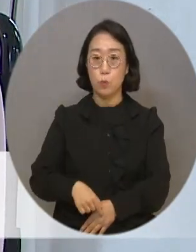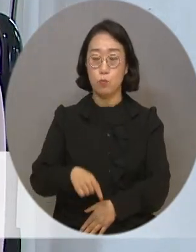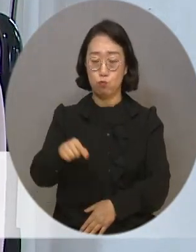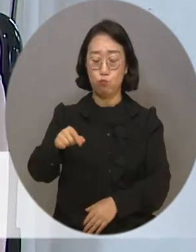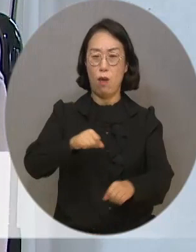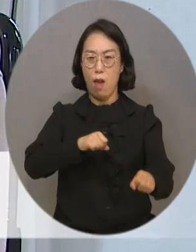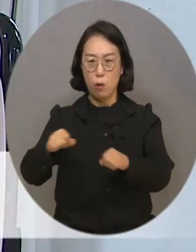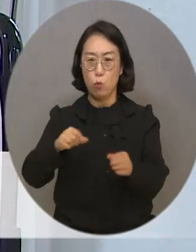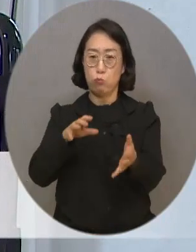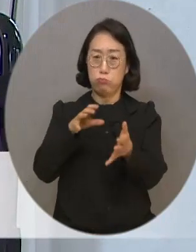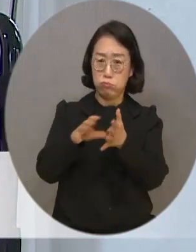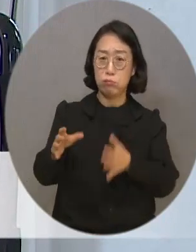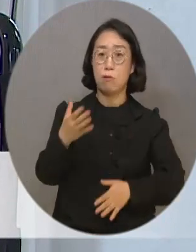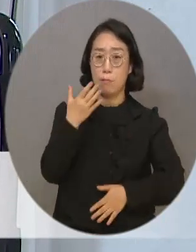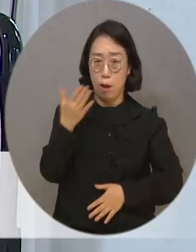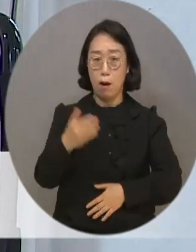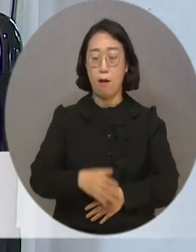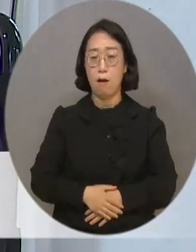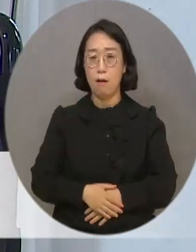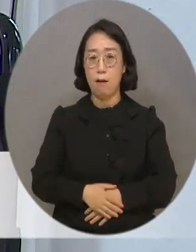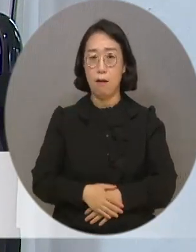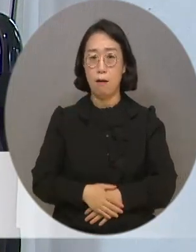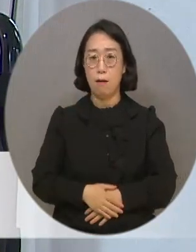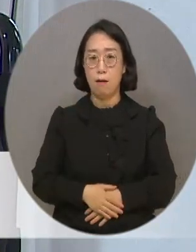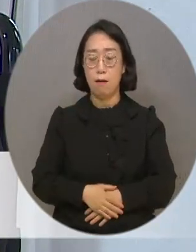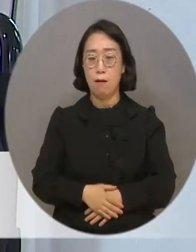할 수도 있고